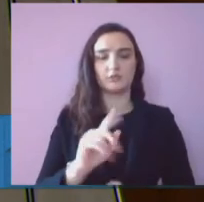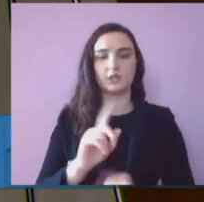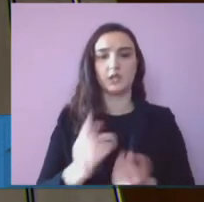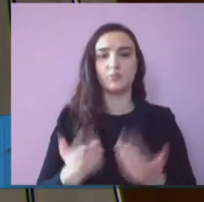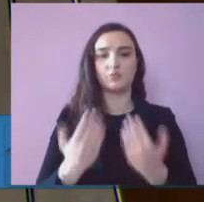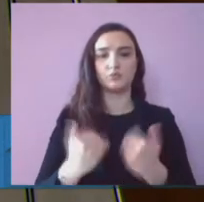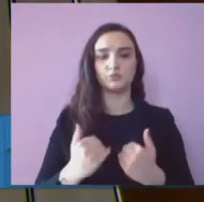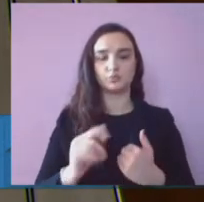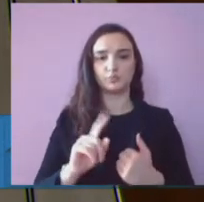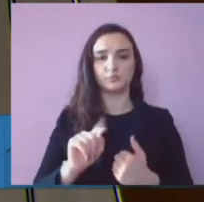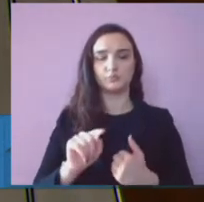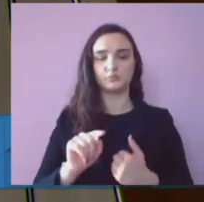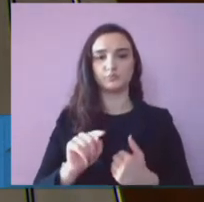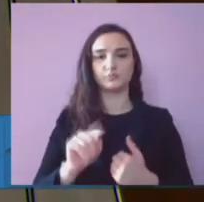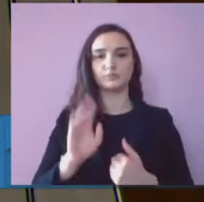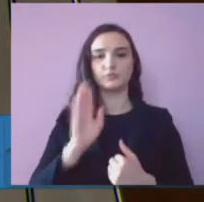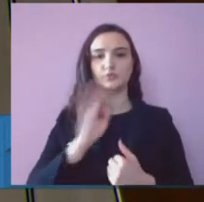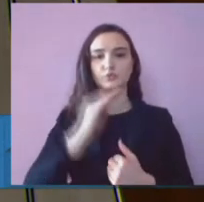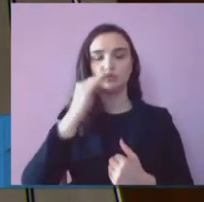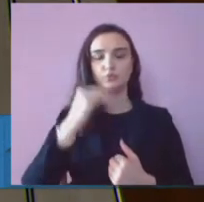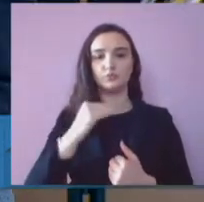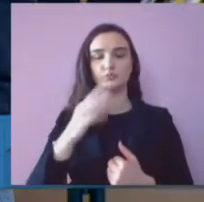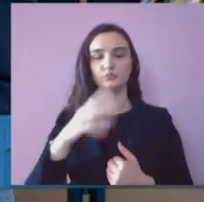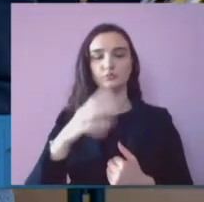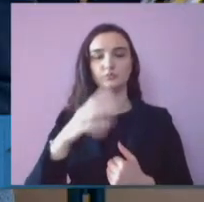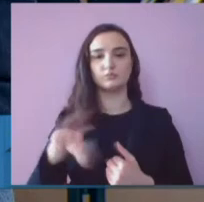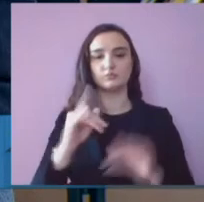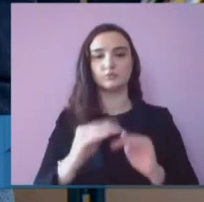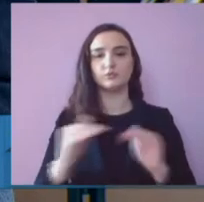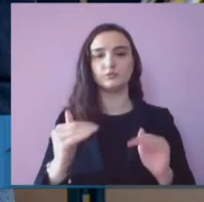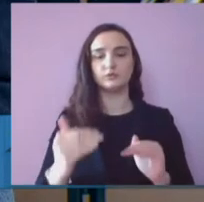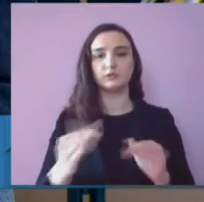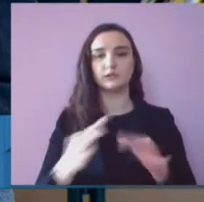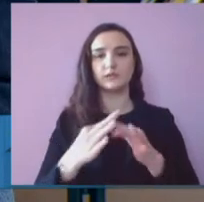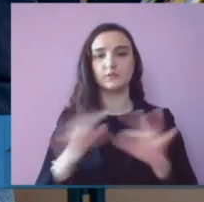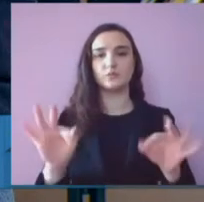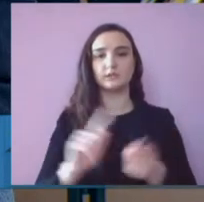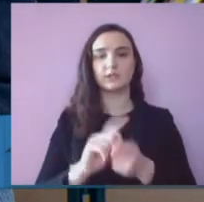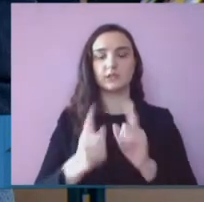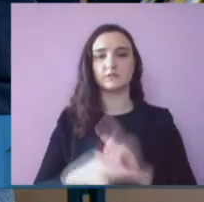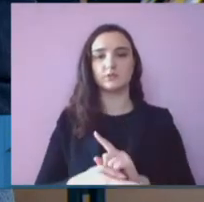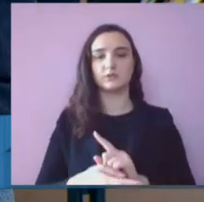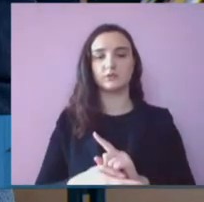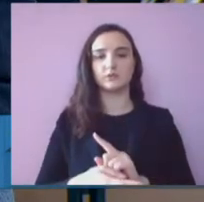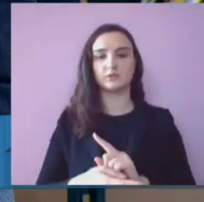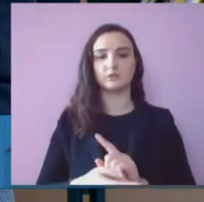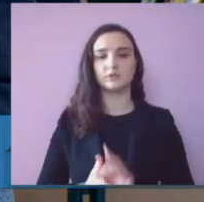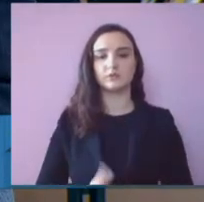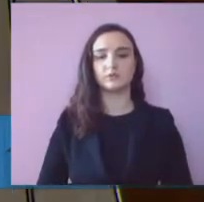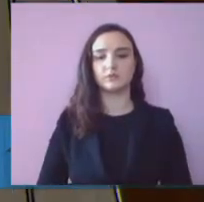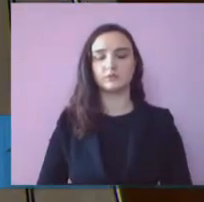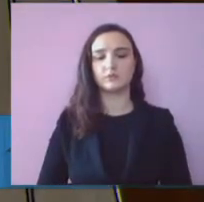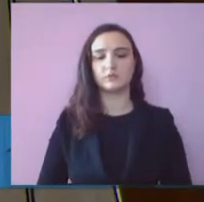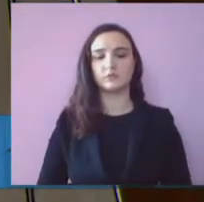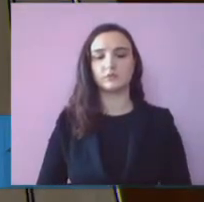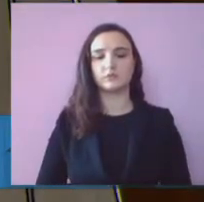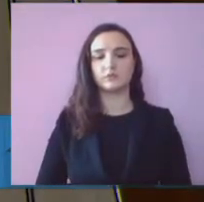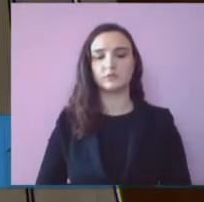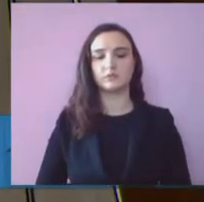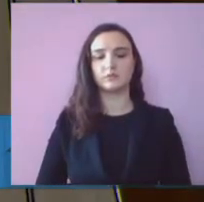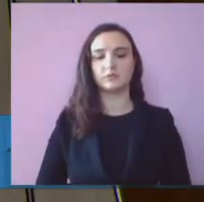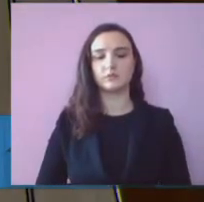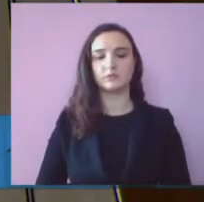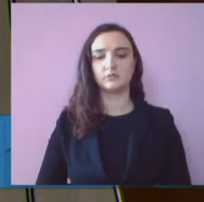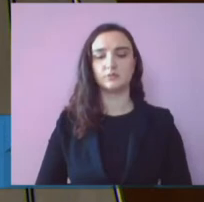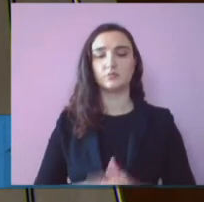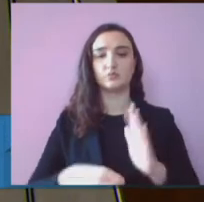რომ მშობელი ბავშვის თავისუფლების სანაცვლოდ გულისხმობს იმას, რომ ურჩევნია